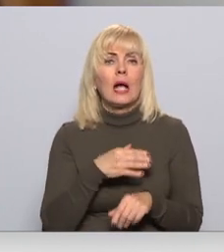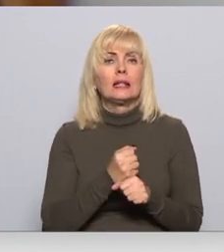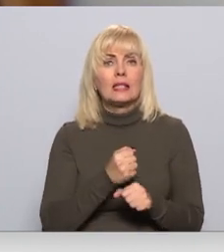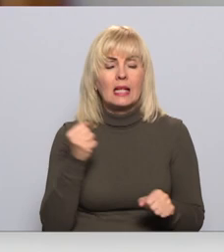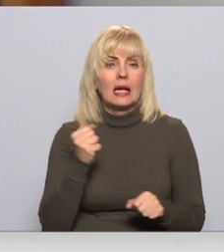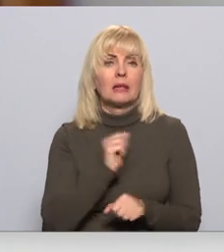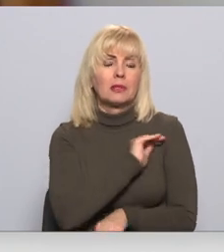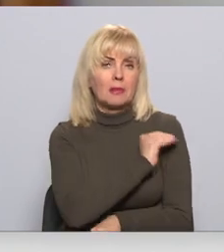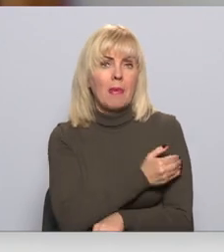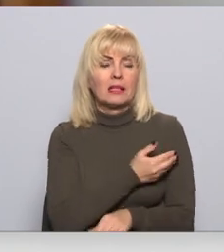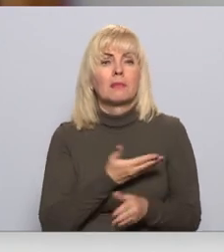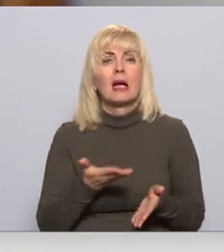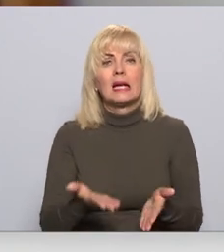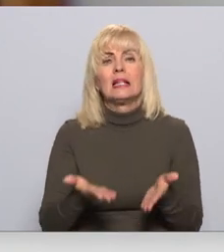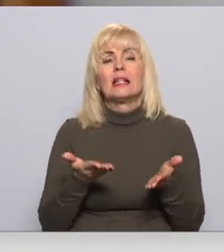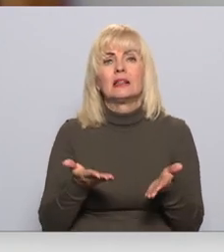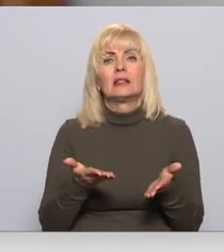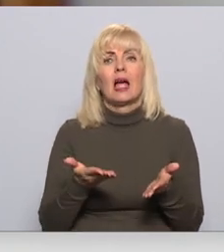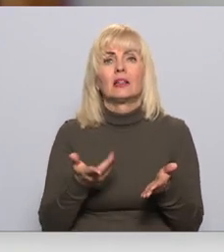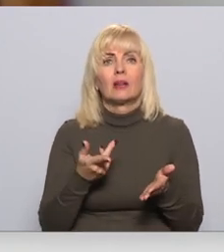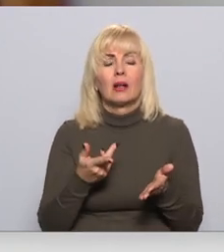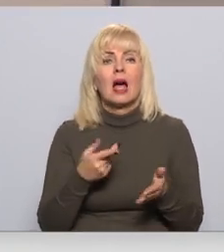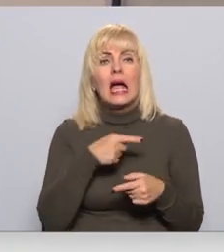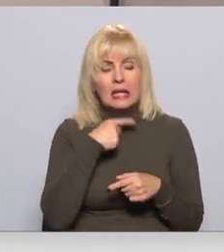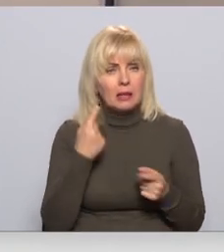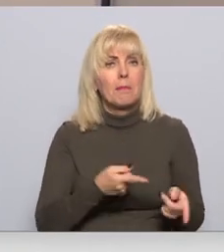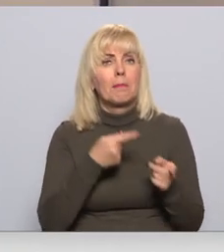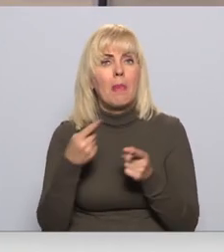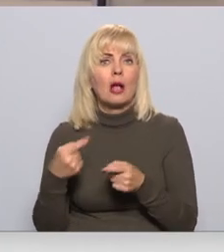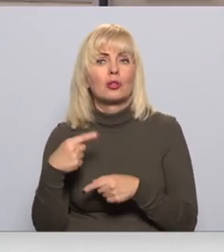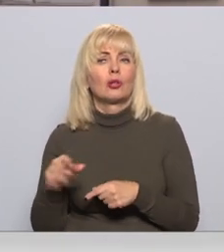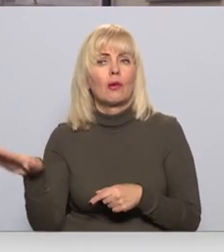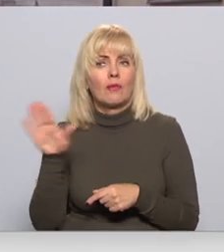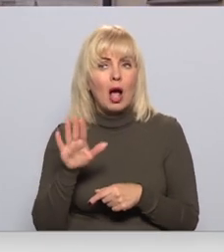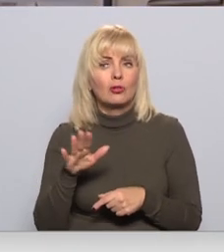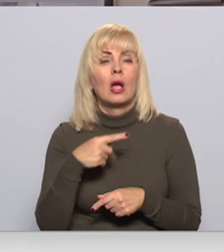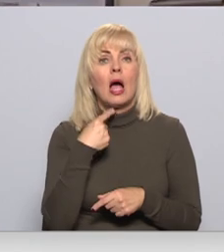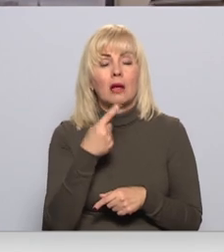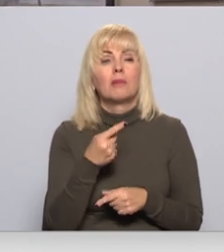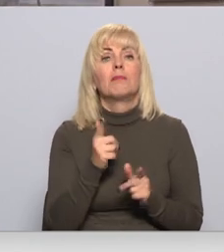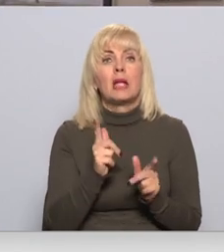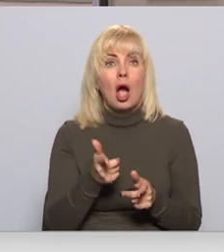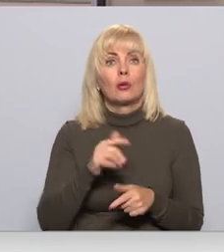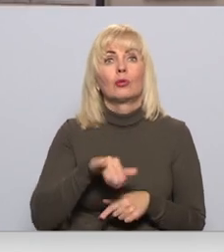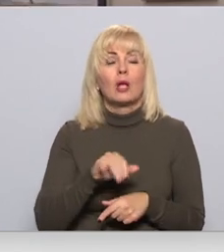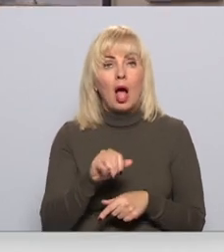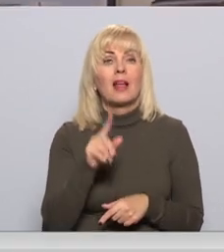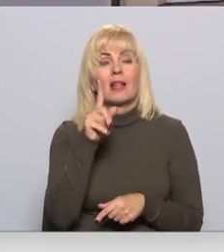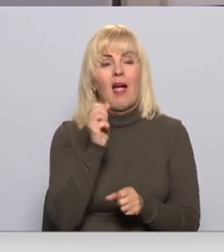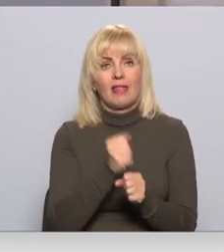vai spēcīgi izteikta vēlme pārcelties uz citu valsti. Potenciāli, jā, savos darba